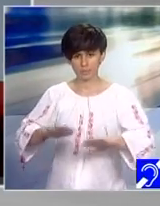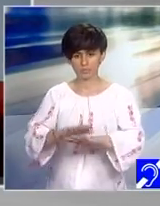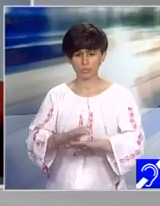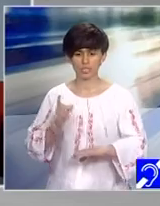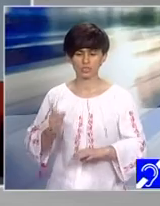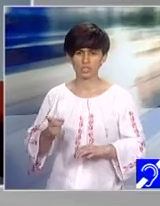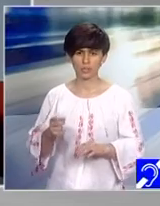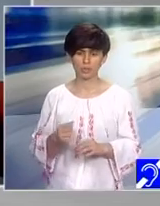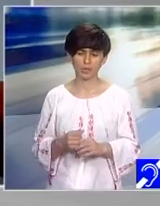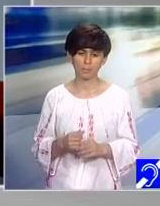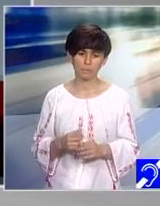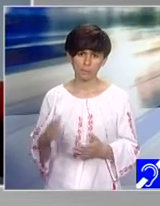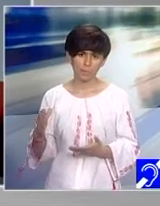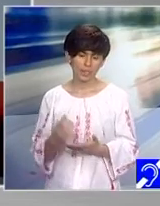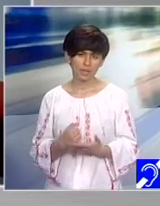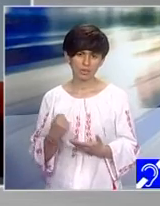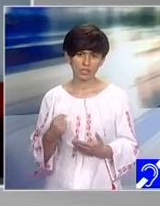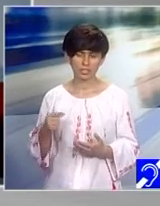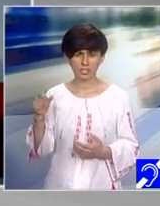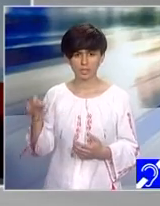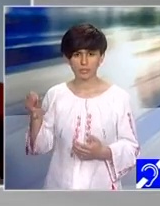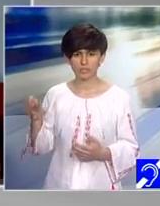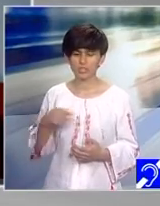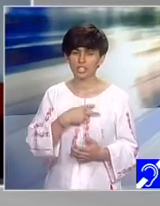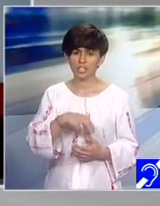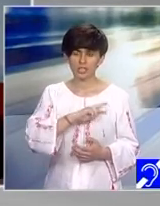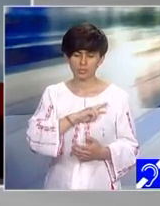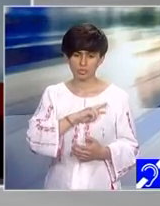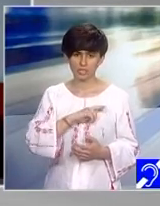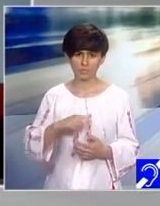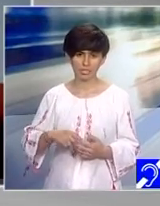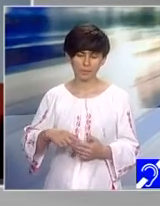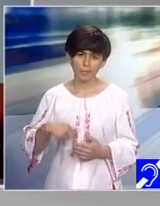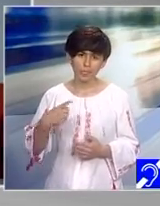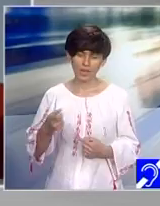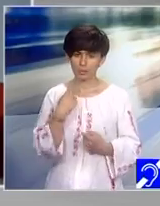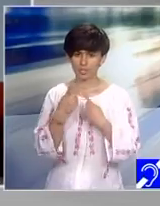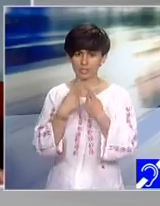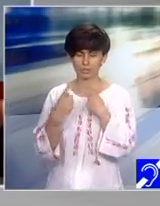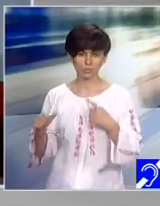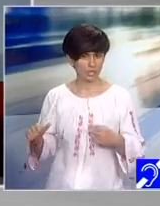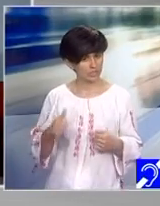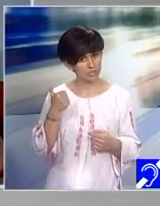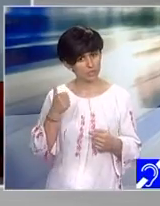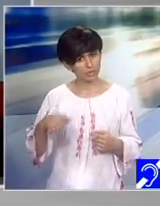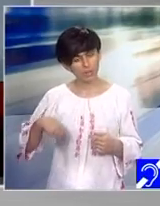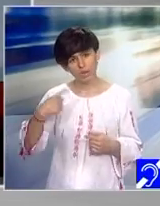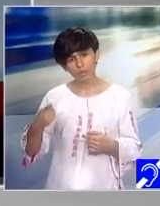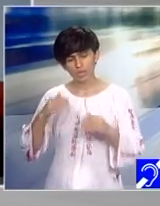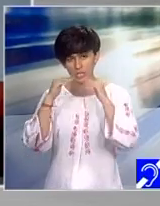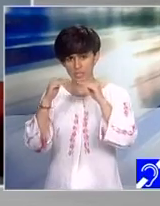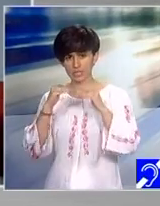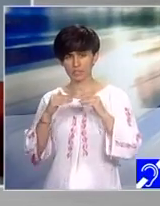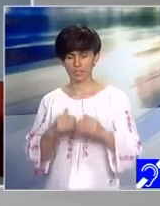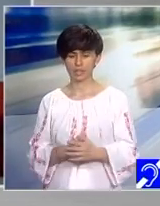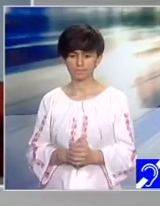de către factorii politici responsabil, la rândul lor diseminate și puse din nou în discuție la un alt, să zicem, la un nivel și